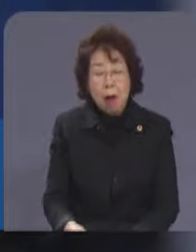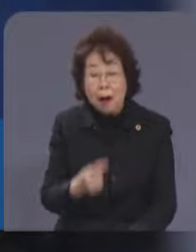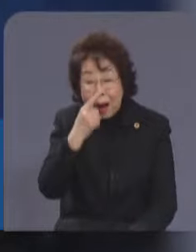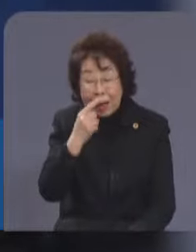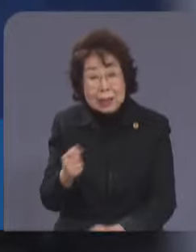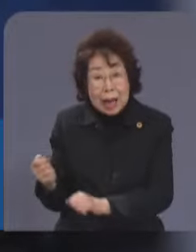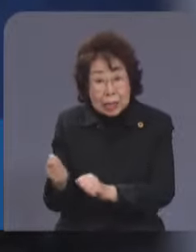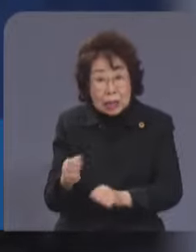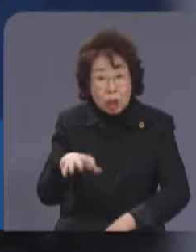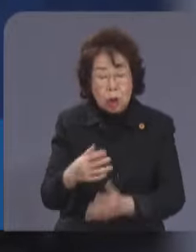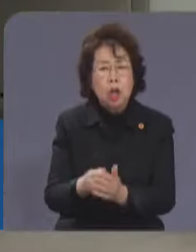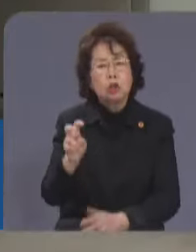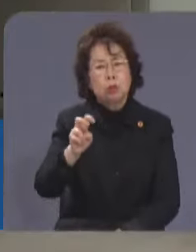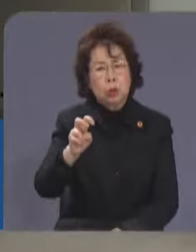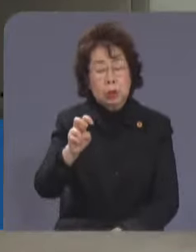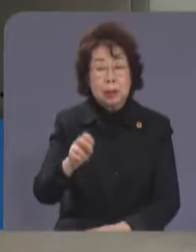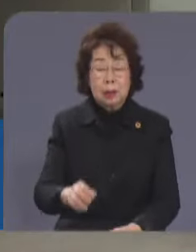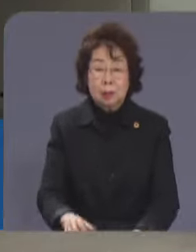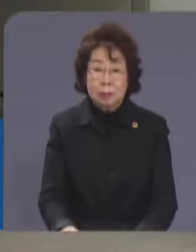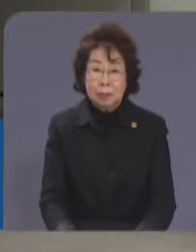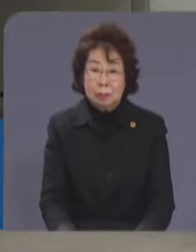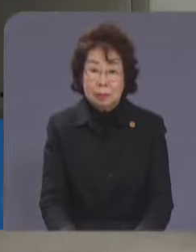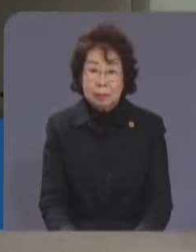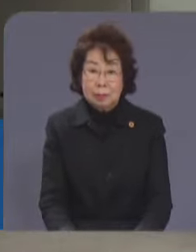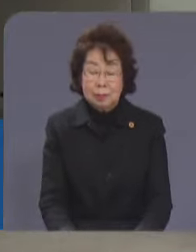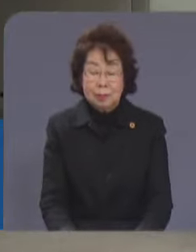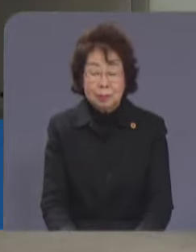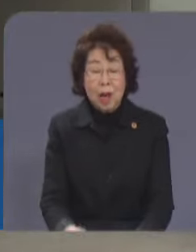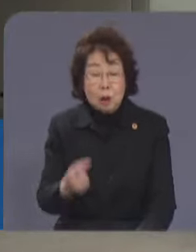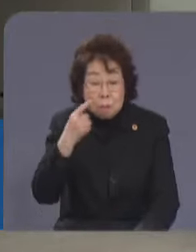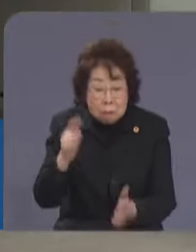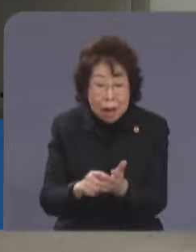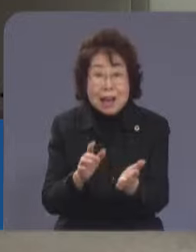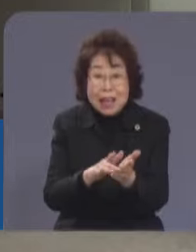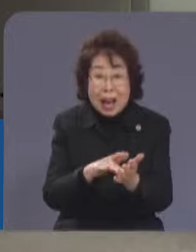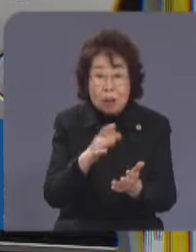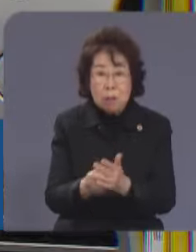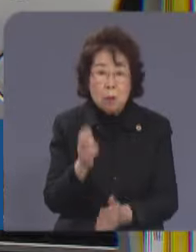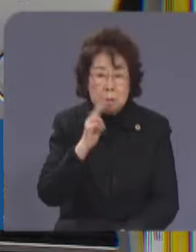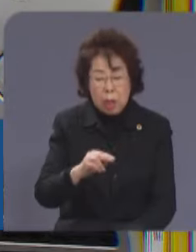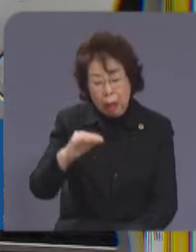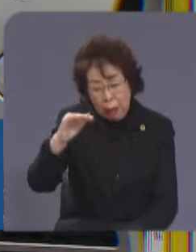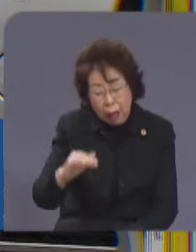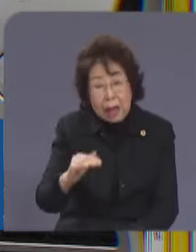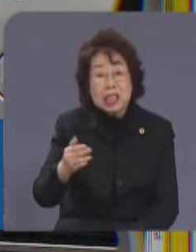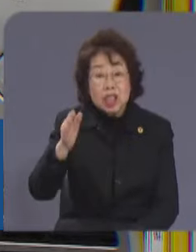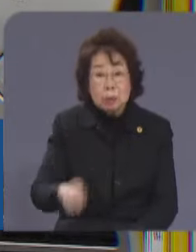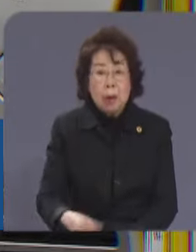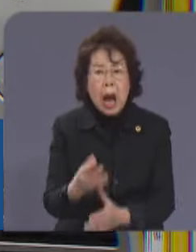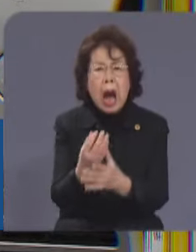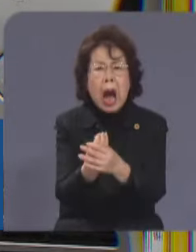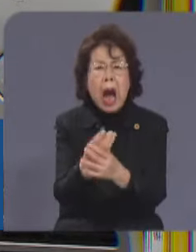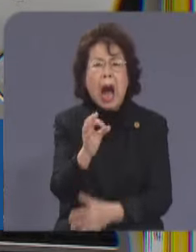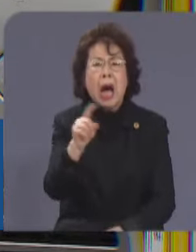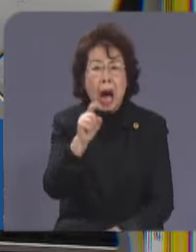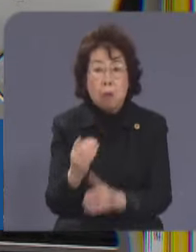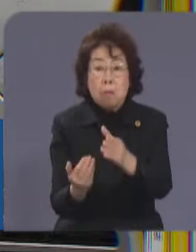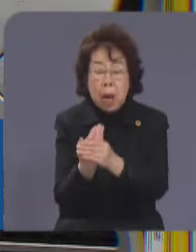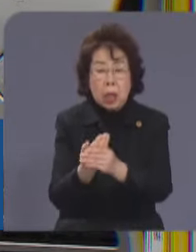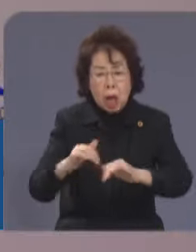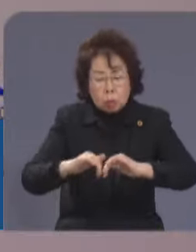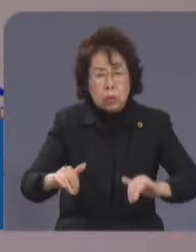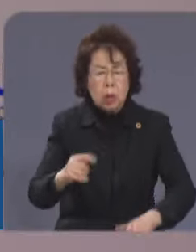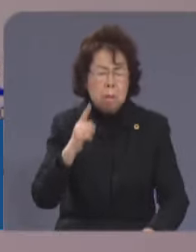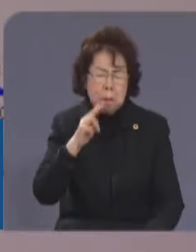아시아드 컨트리클럽이 20건 등이었습니다. 검출된 농약 대부분은 저독성이었지만 발암 가능 물질로